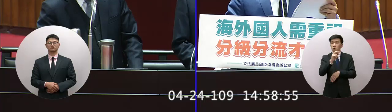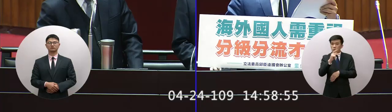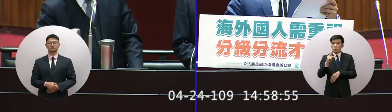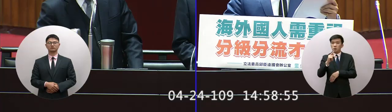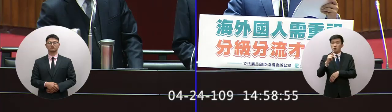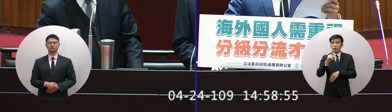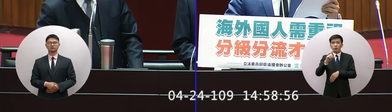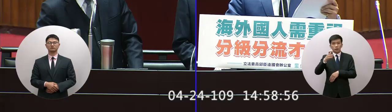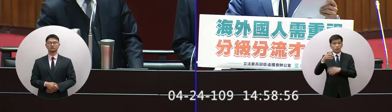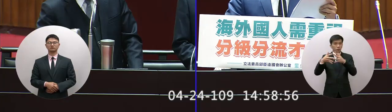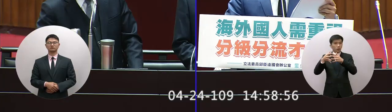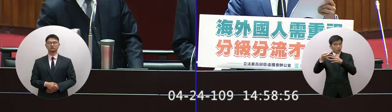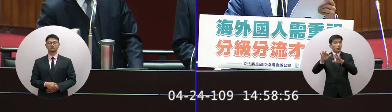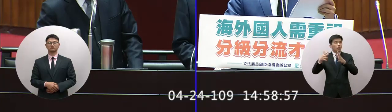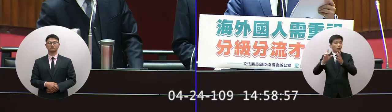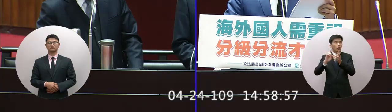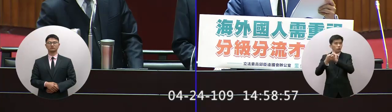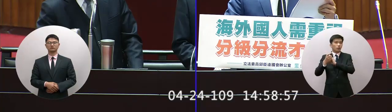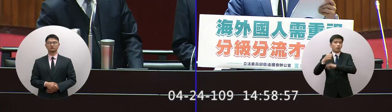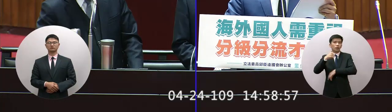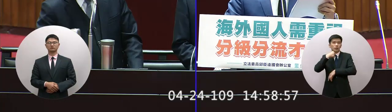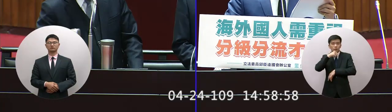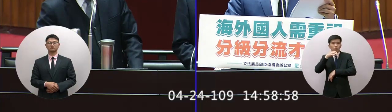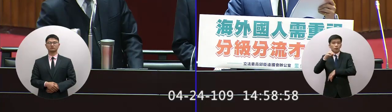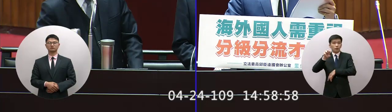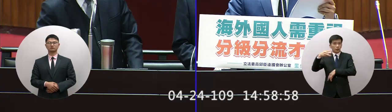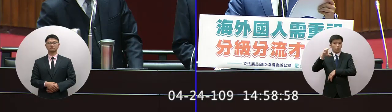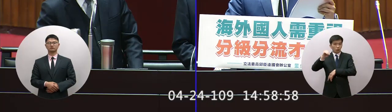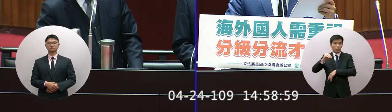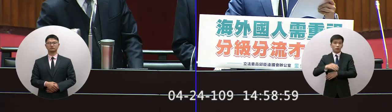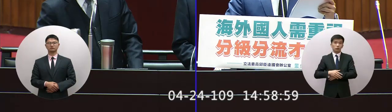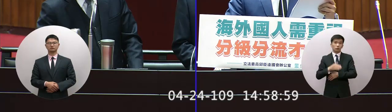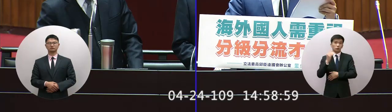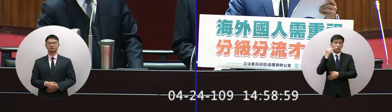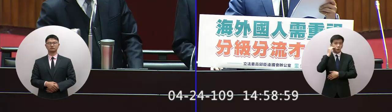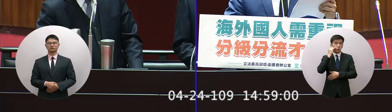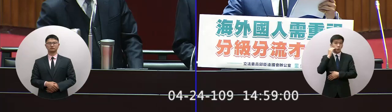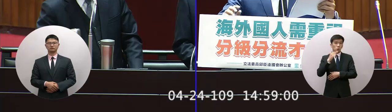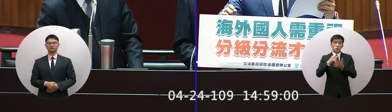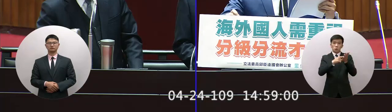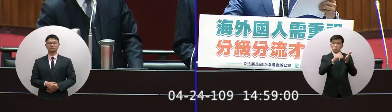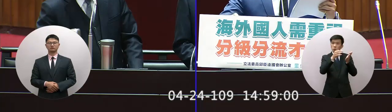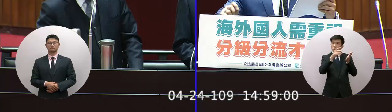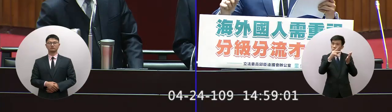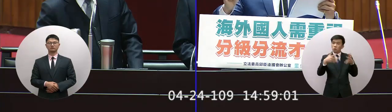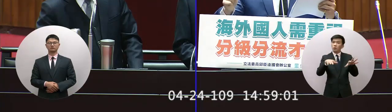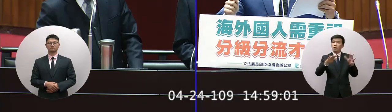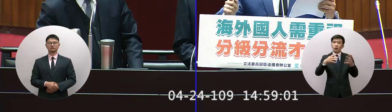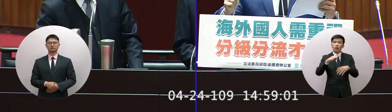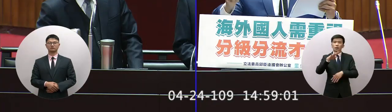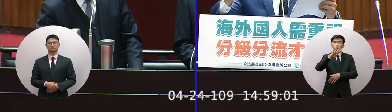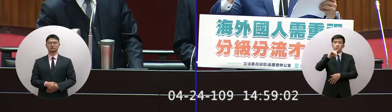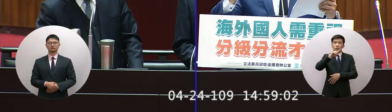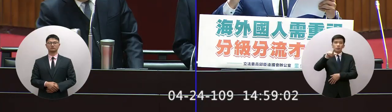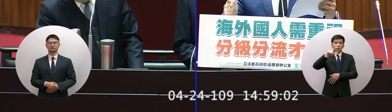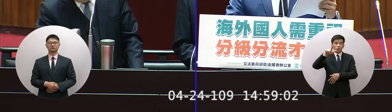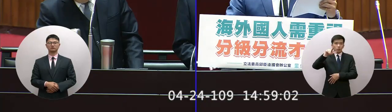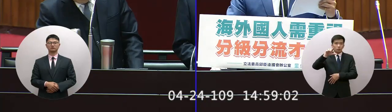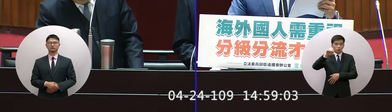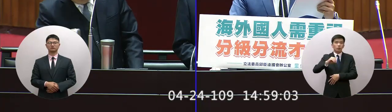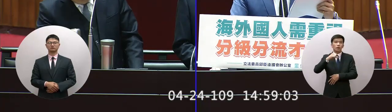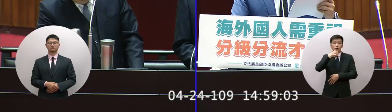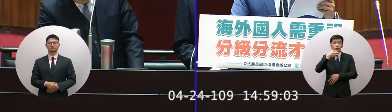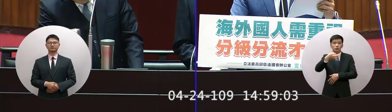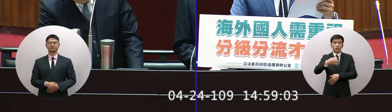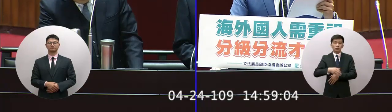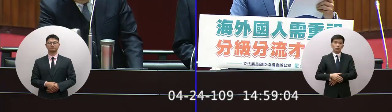概300万台币，大额是150万到200万美金，约4000万到6000万台币。这个部分的话，贷款金额他们的